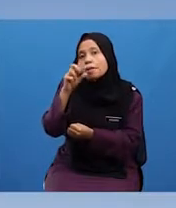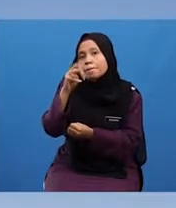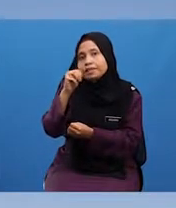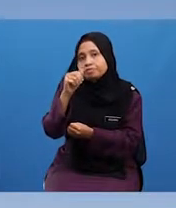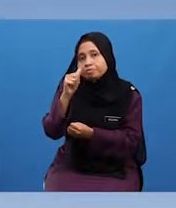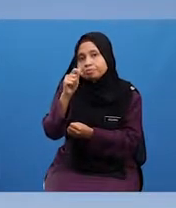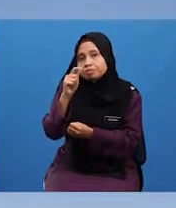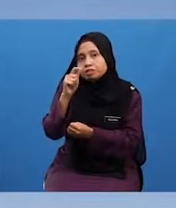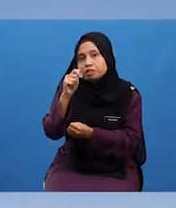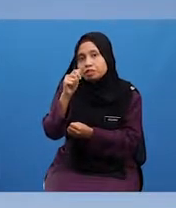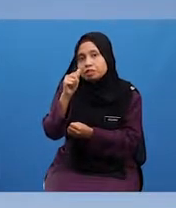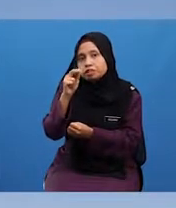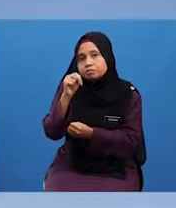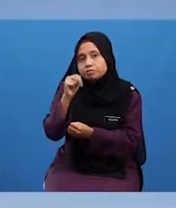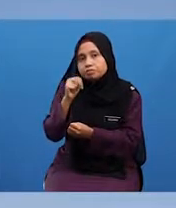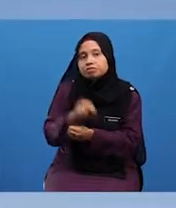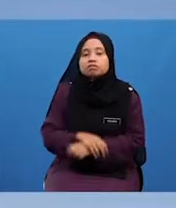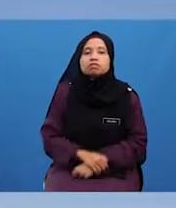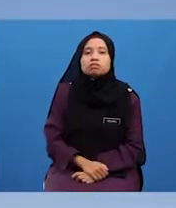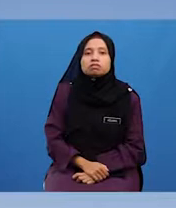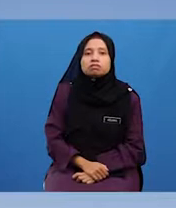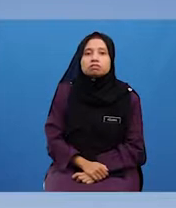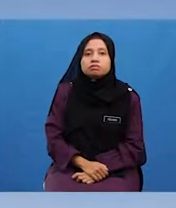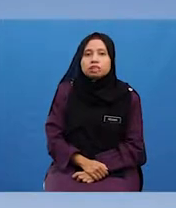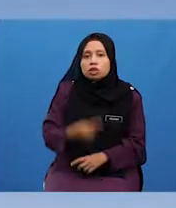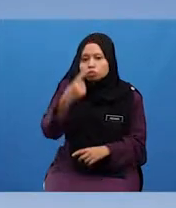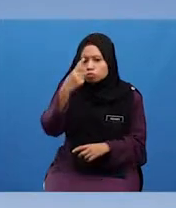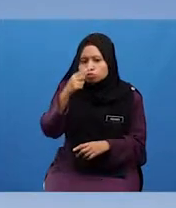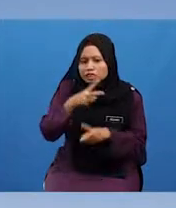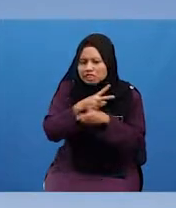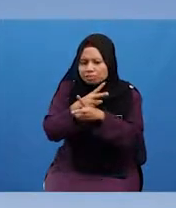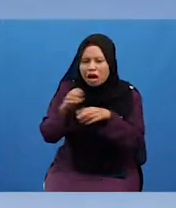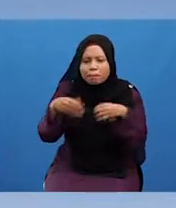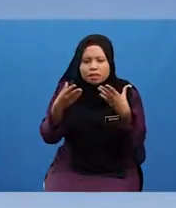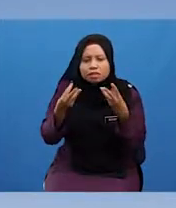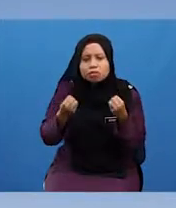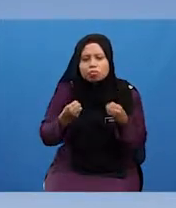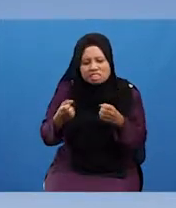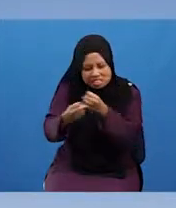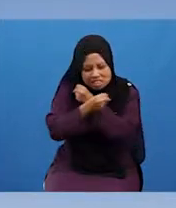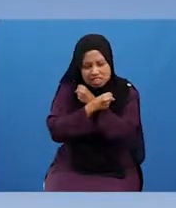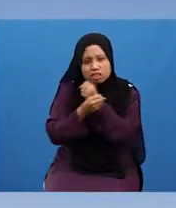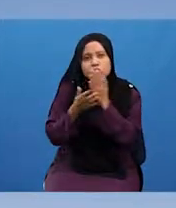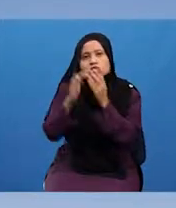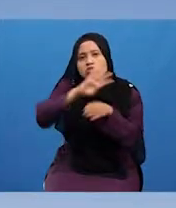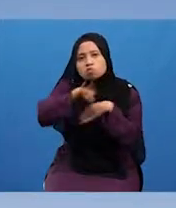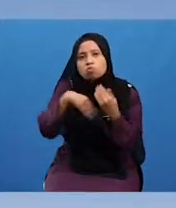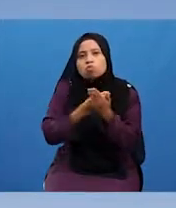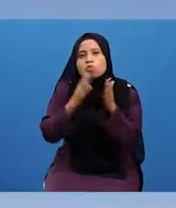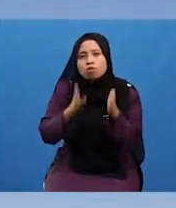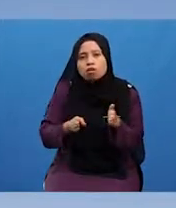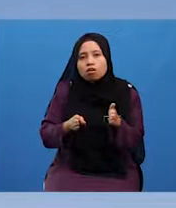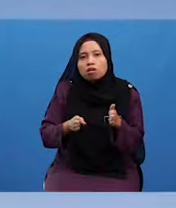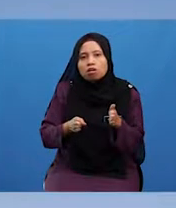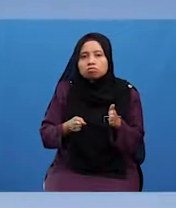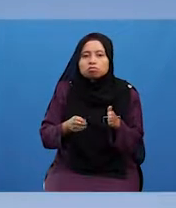Ta'ala memberi tips melalui kitab. Tips untuk disayangi oleh semua orang, sama ada kita sebagai ketua